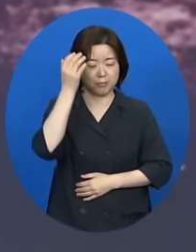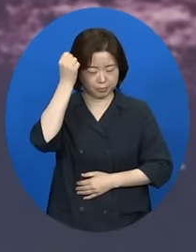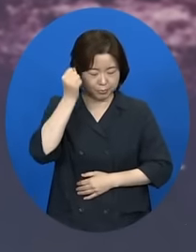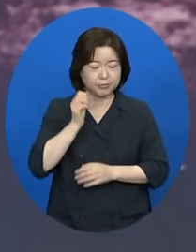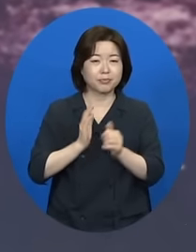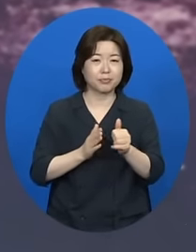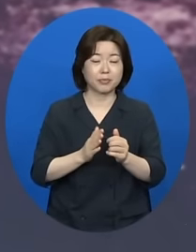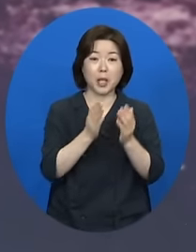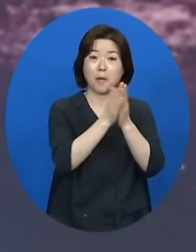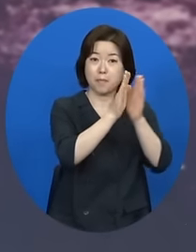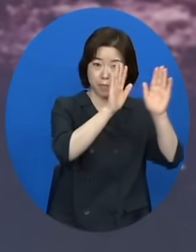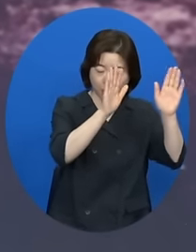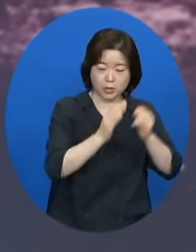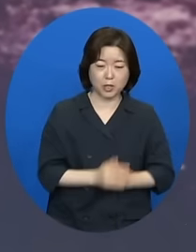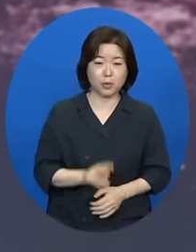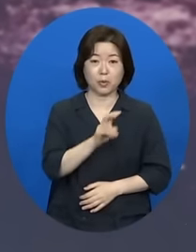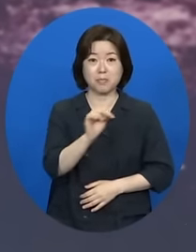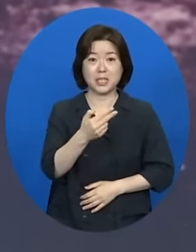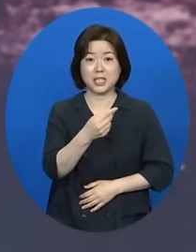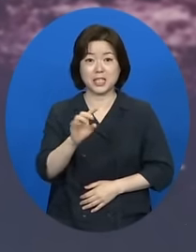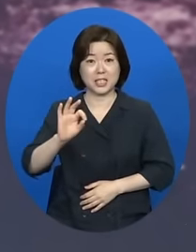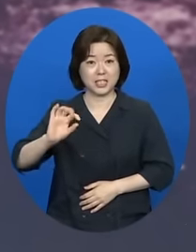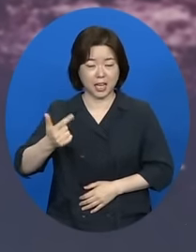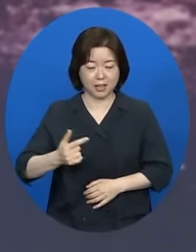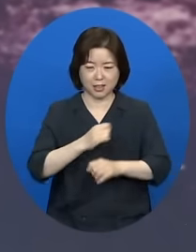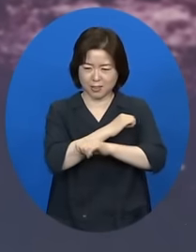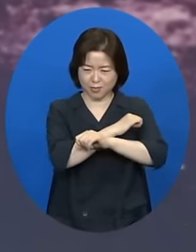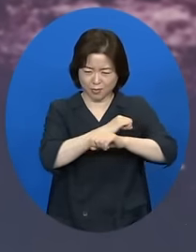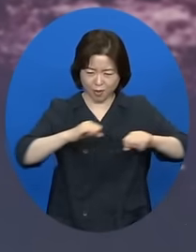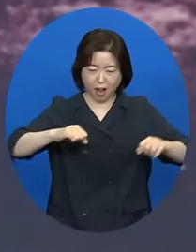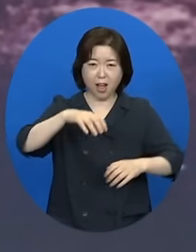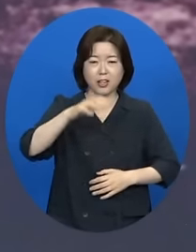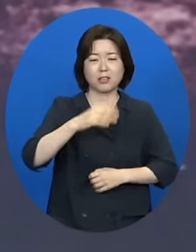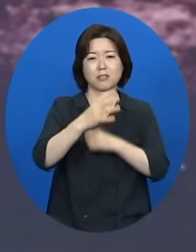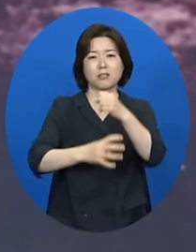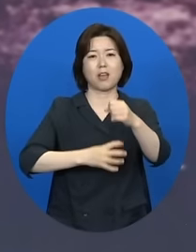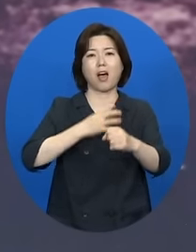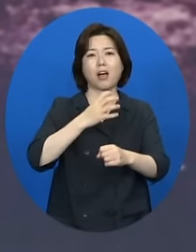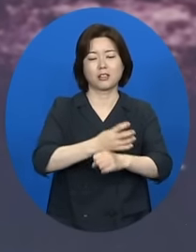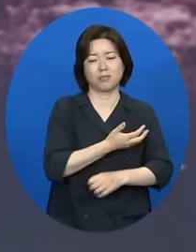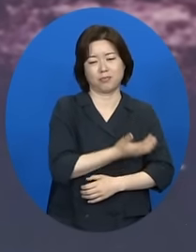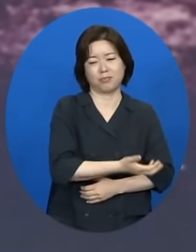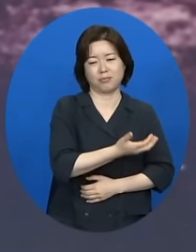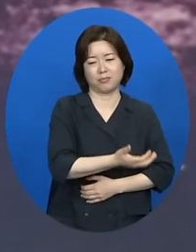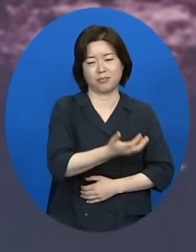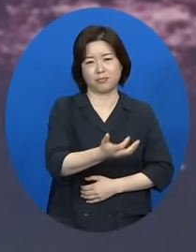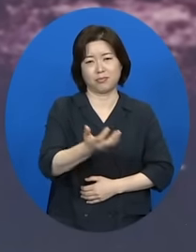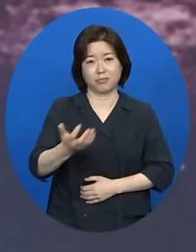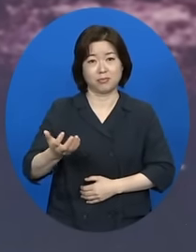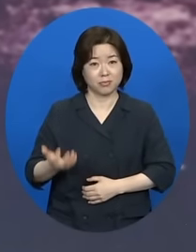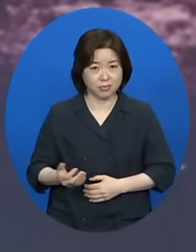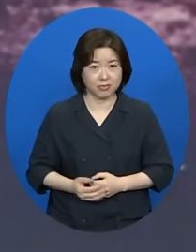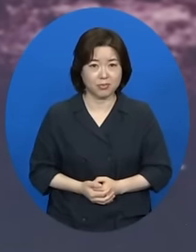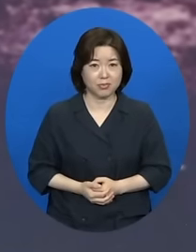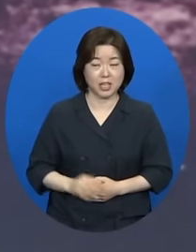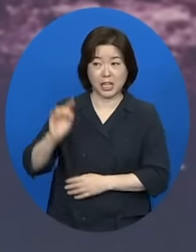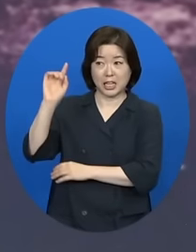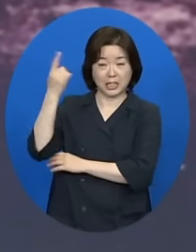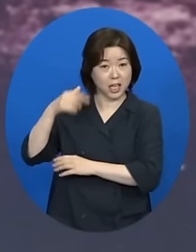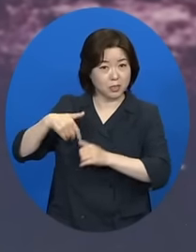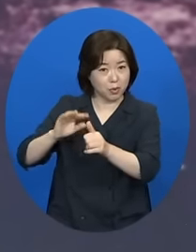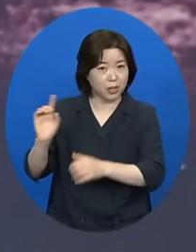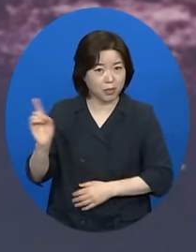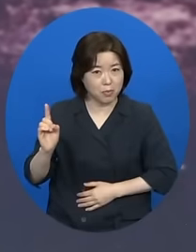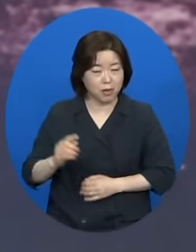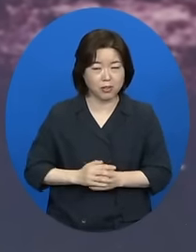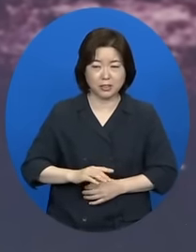모세도 미디안 광야에서 40년을 보냈습니다. 다윗은 왜 보냈을까요? 골리앗을